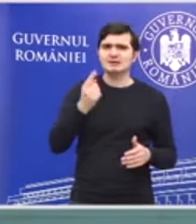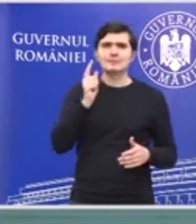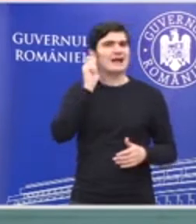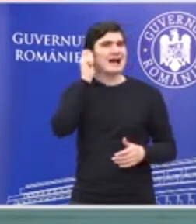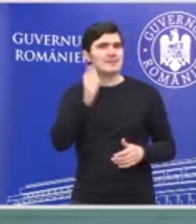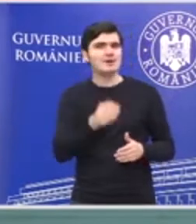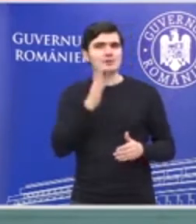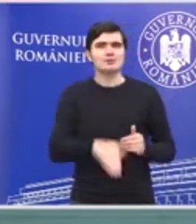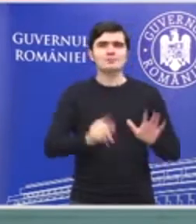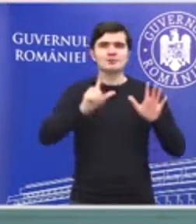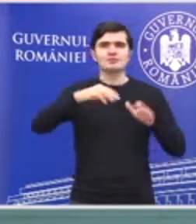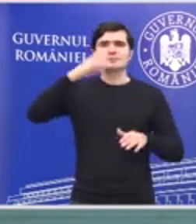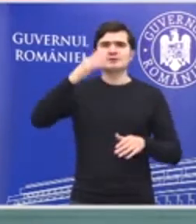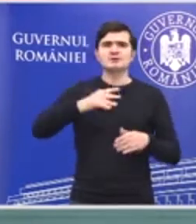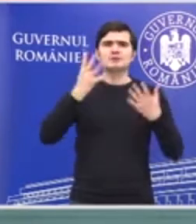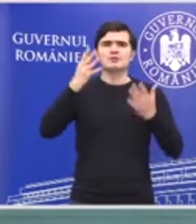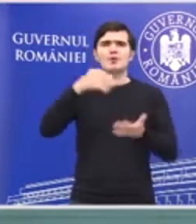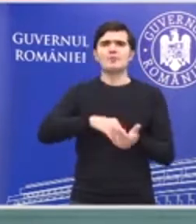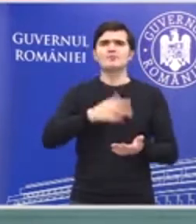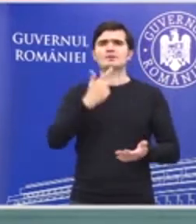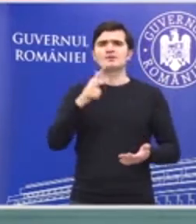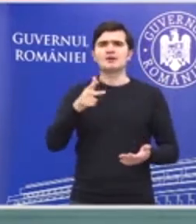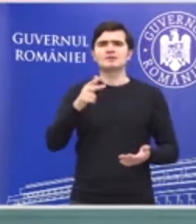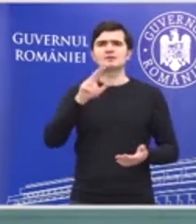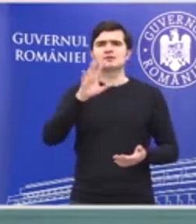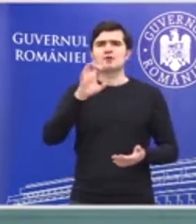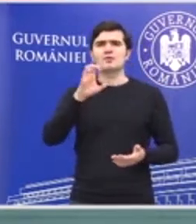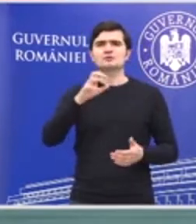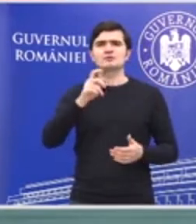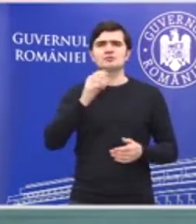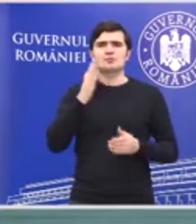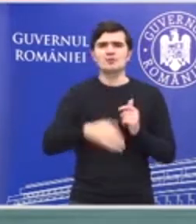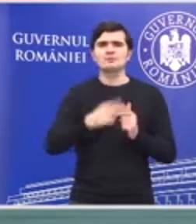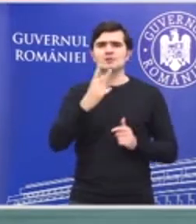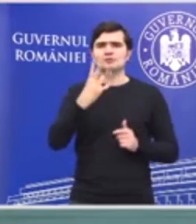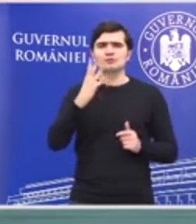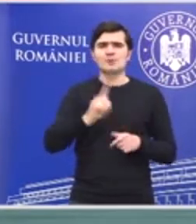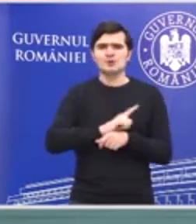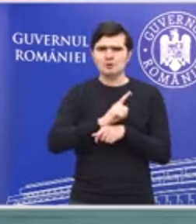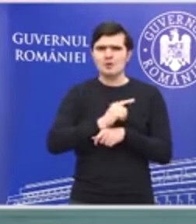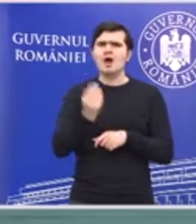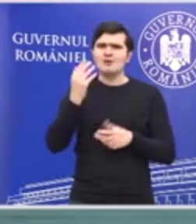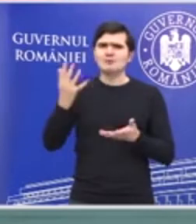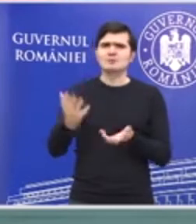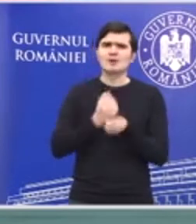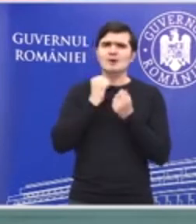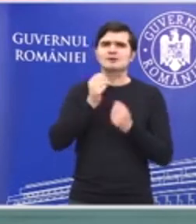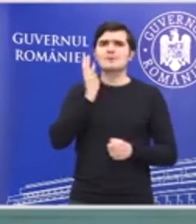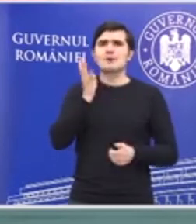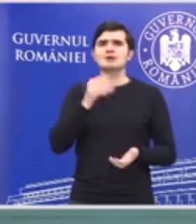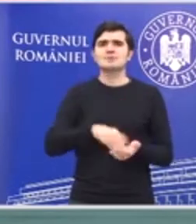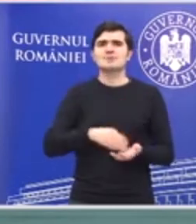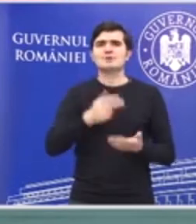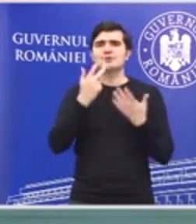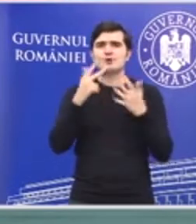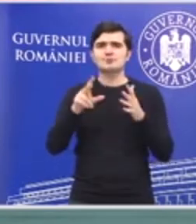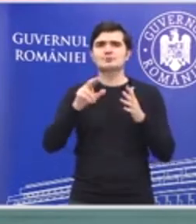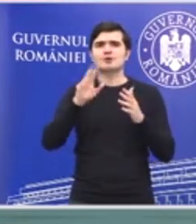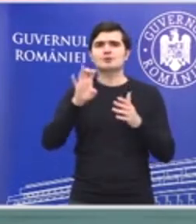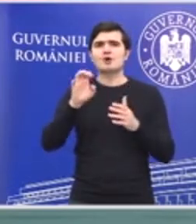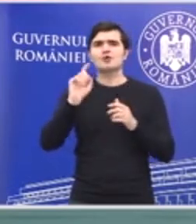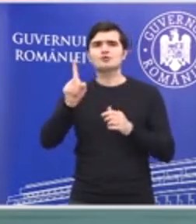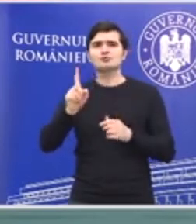ultimele 7 zile de circa 9390 de apeluri. În ultimele 24 de ore au fost preluate 14891